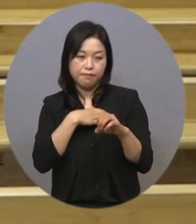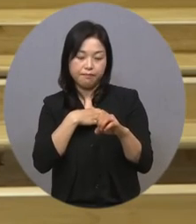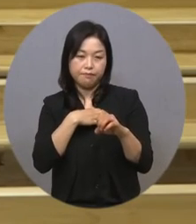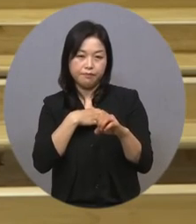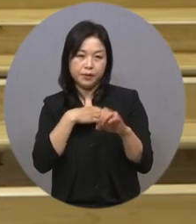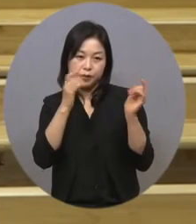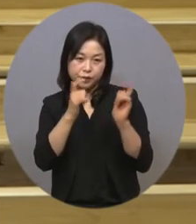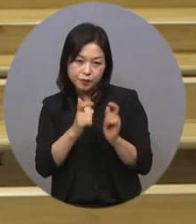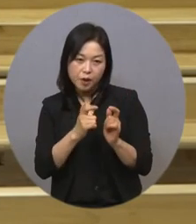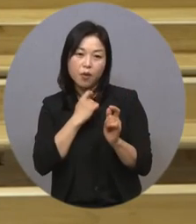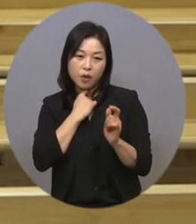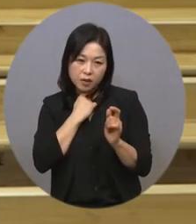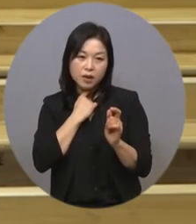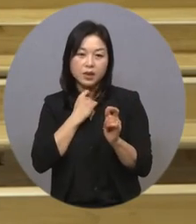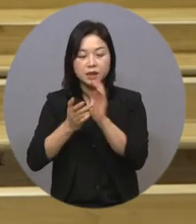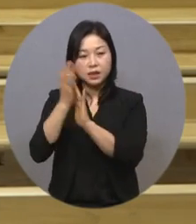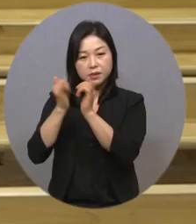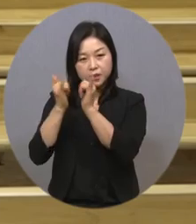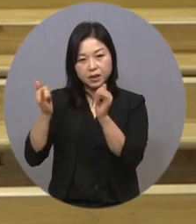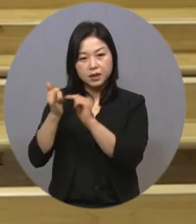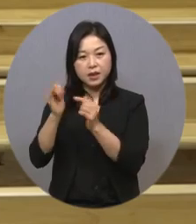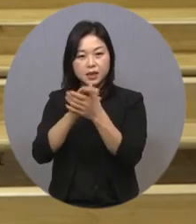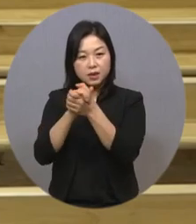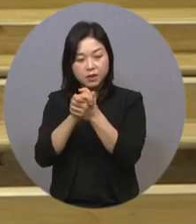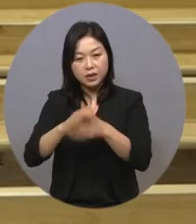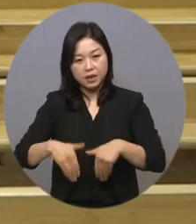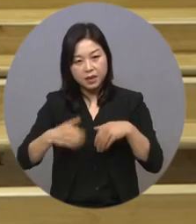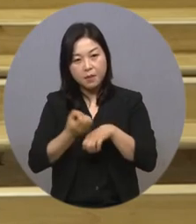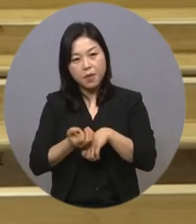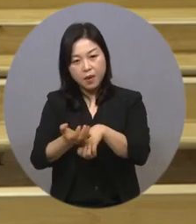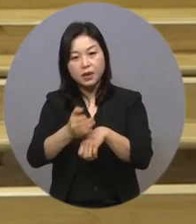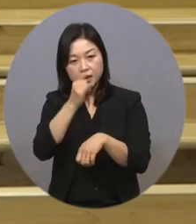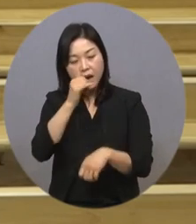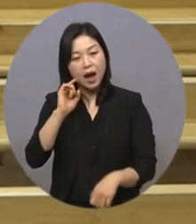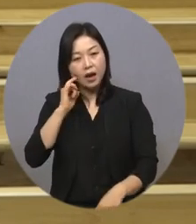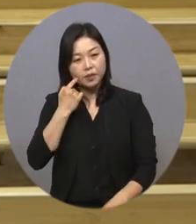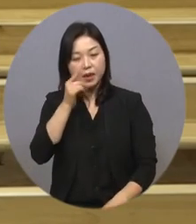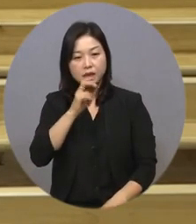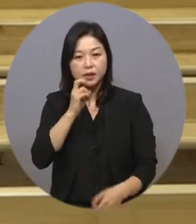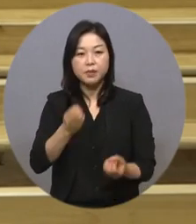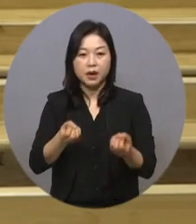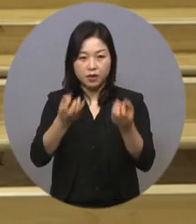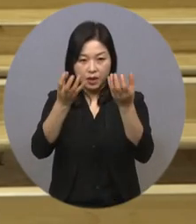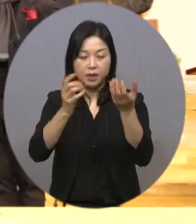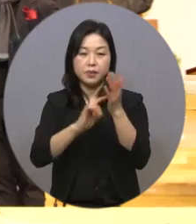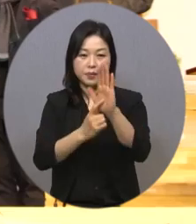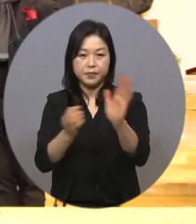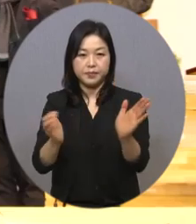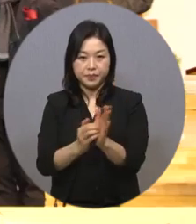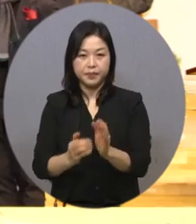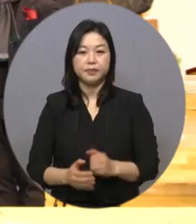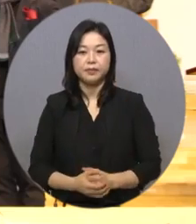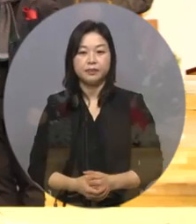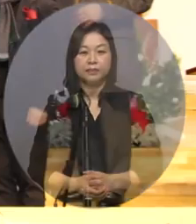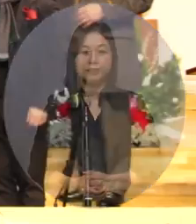시민들의 따뜻한 정이 훈훈하게 전해지는 아름다운 음악 현장에서 복지TV 경기방송 정선입니다.